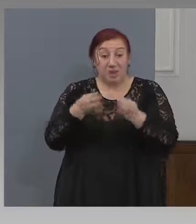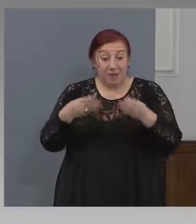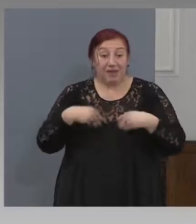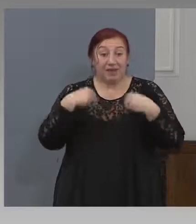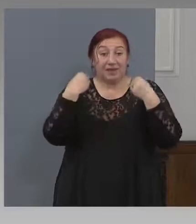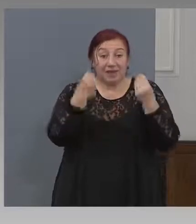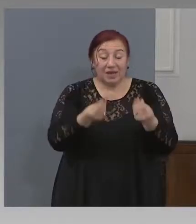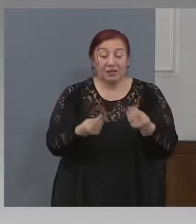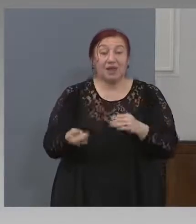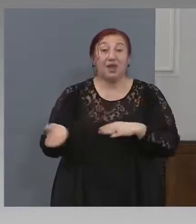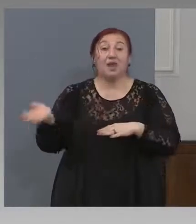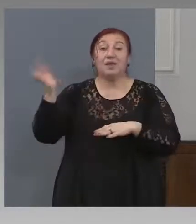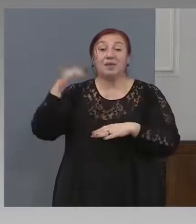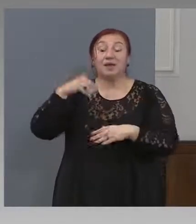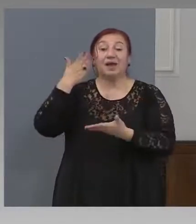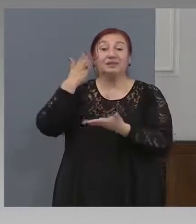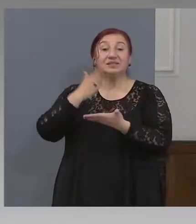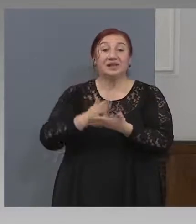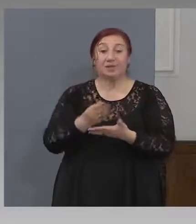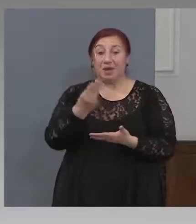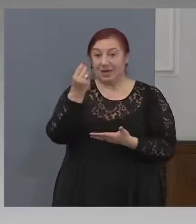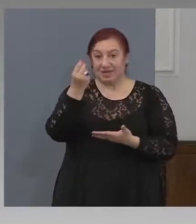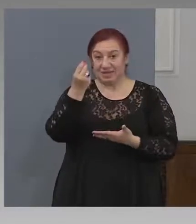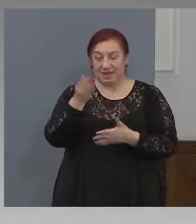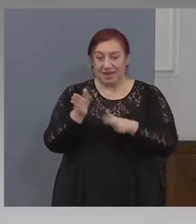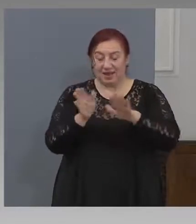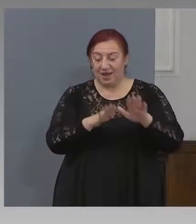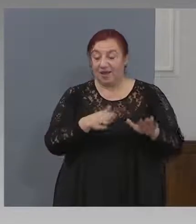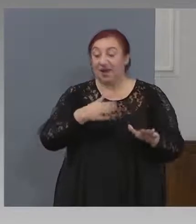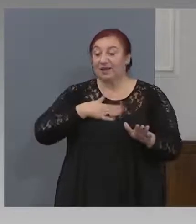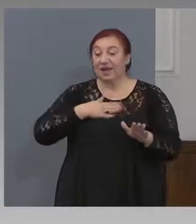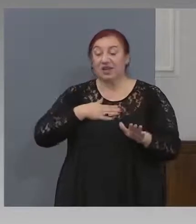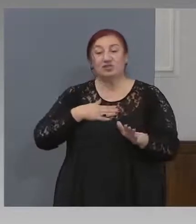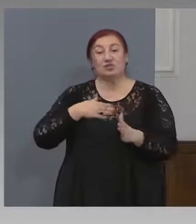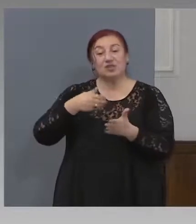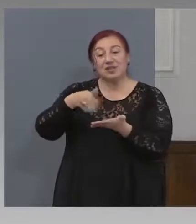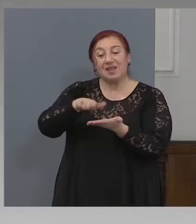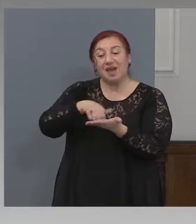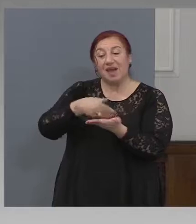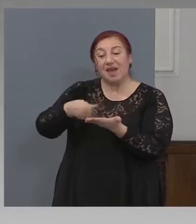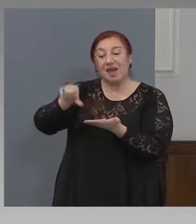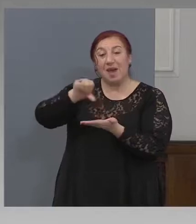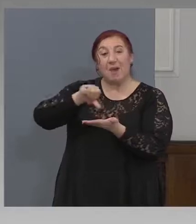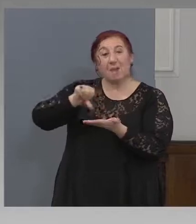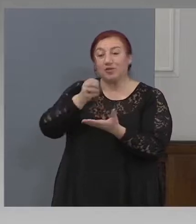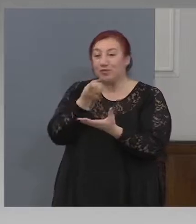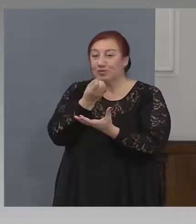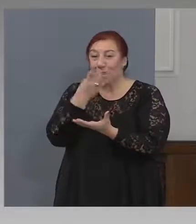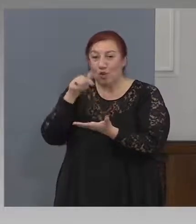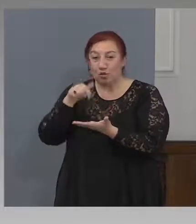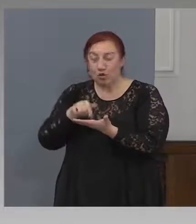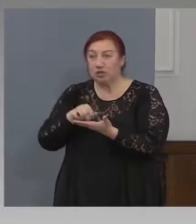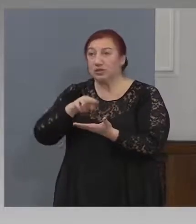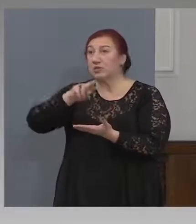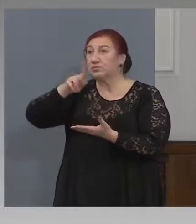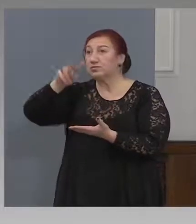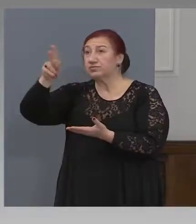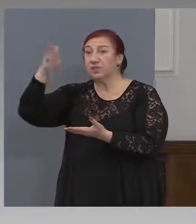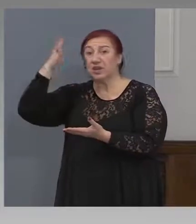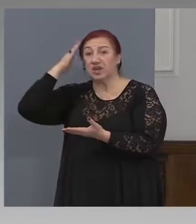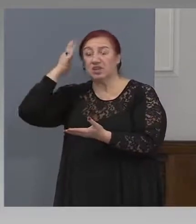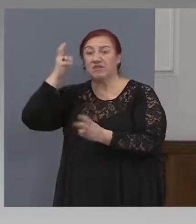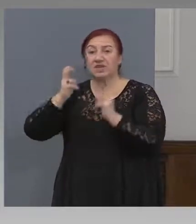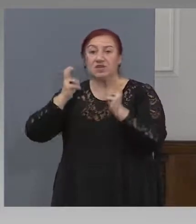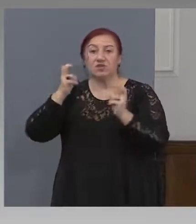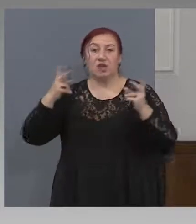стигаме цена, стигаме до наличности на масло, стигаме до това, че в много страни заводи са спрени за това.